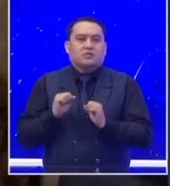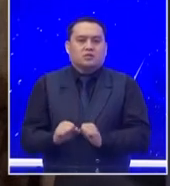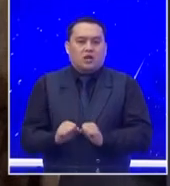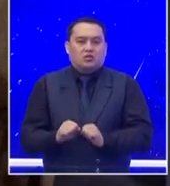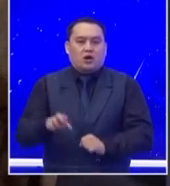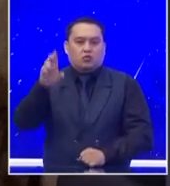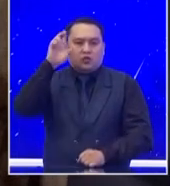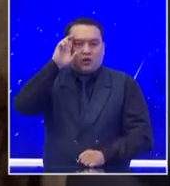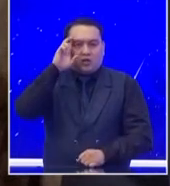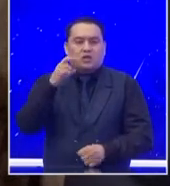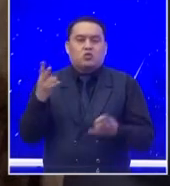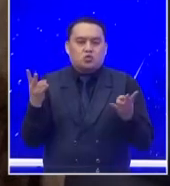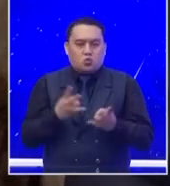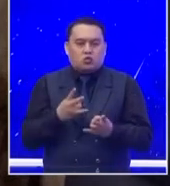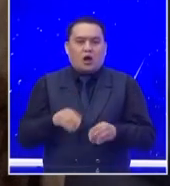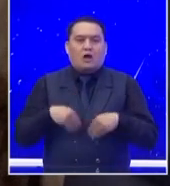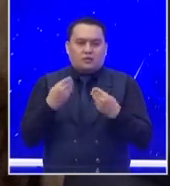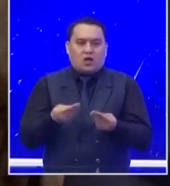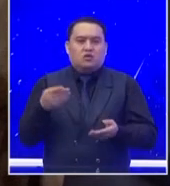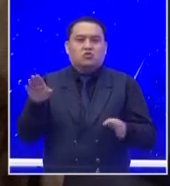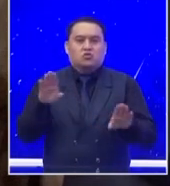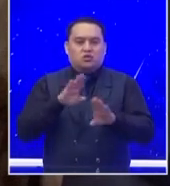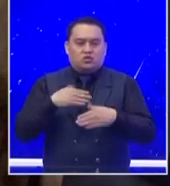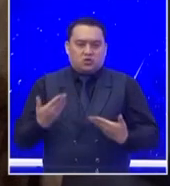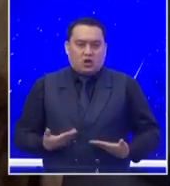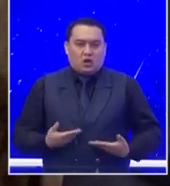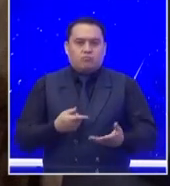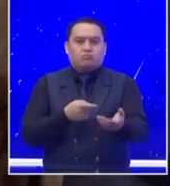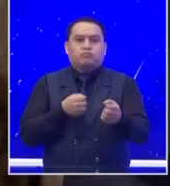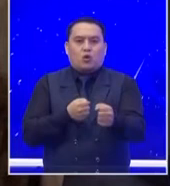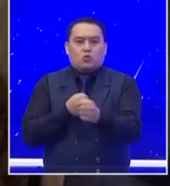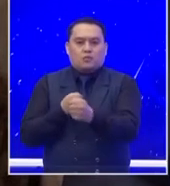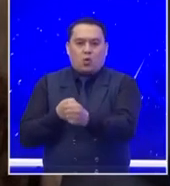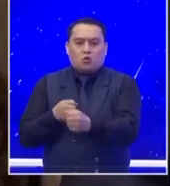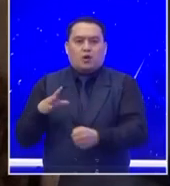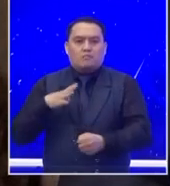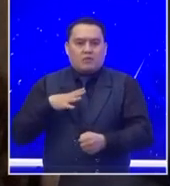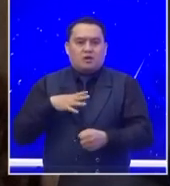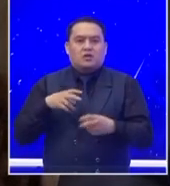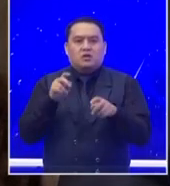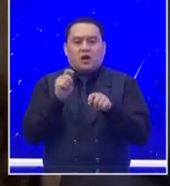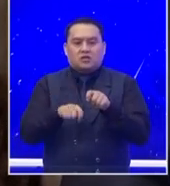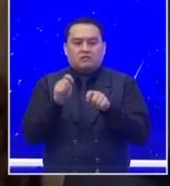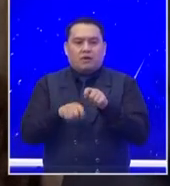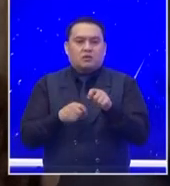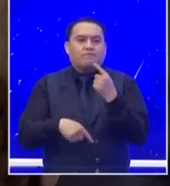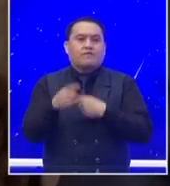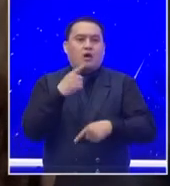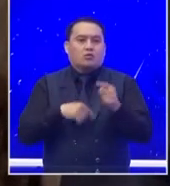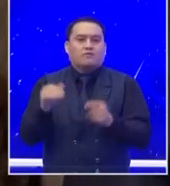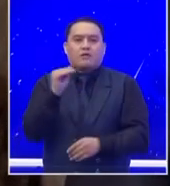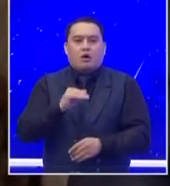свою страну. Если надо, было бы отдал жизнь. На фронте я был пулеметчиком, минометчиком и даже разведчиком. На родину вернулся в